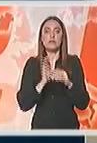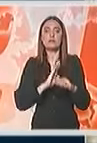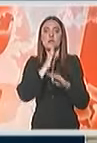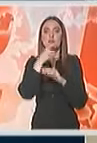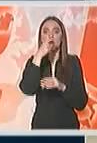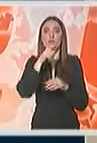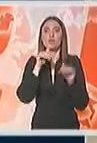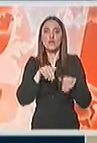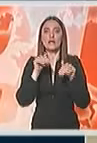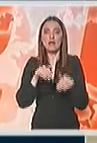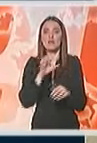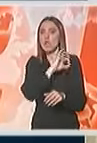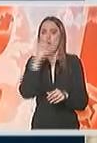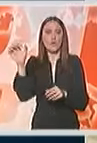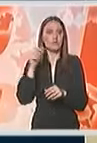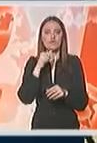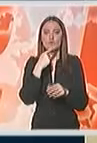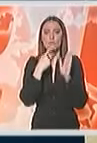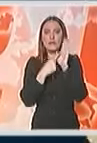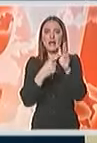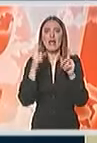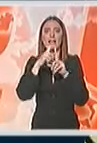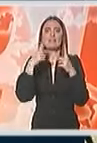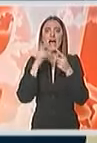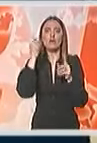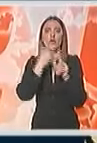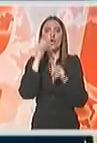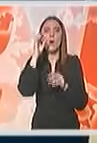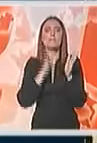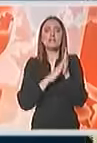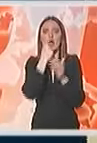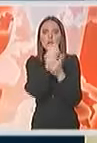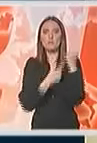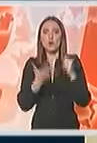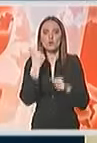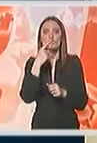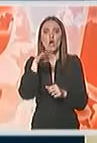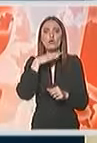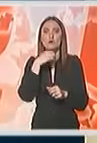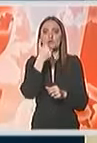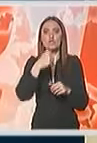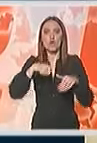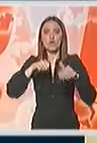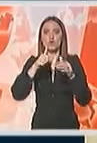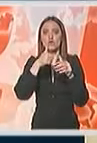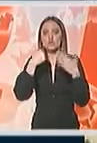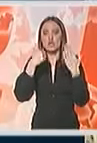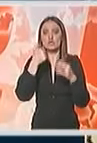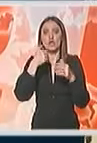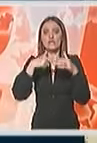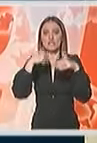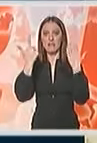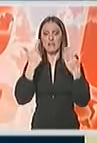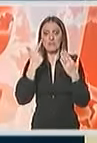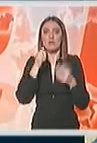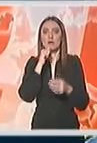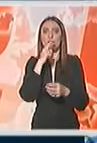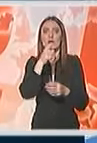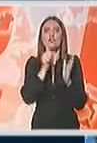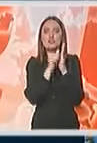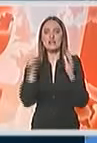u doigravanje. Odličnu partiju prikazuje Darko Miličić, čija je Minnesota poražena od Golden State-a sa 116-107. Miličić je